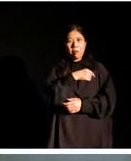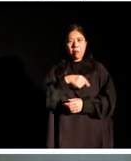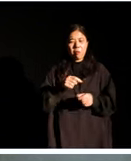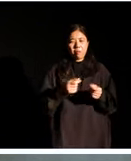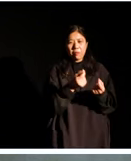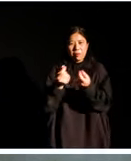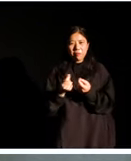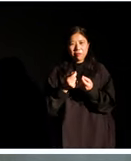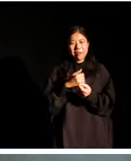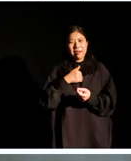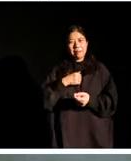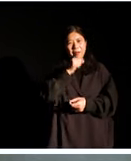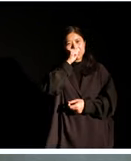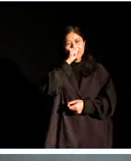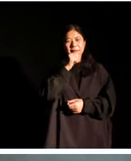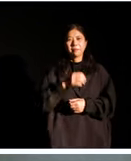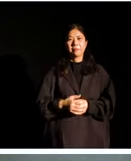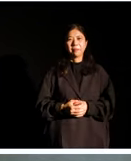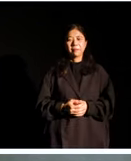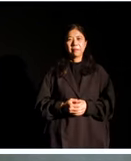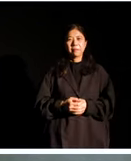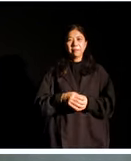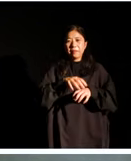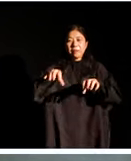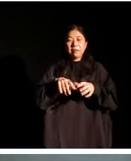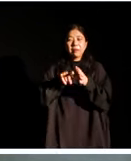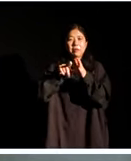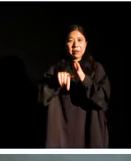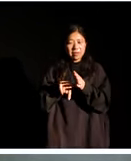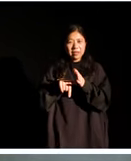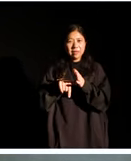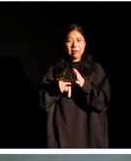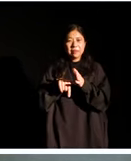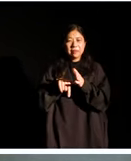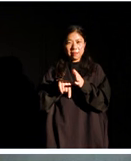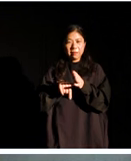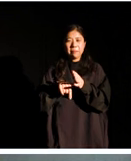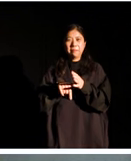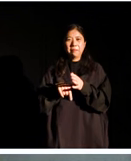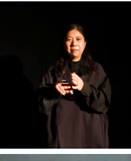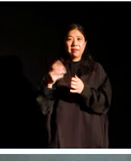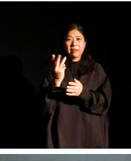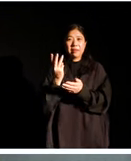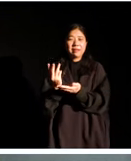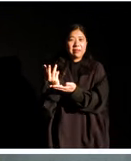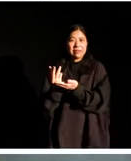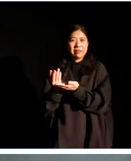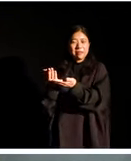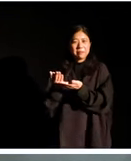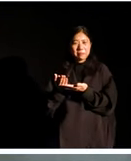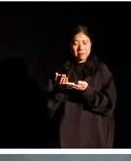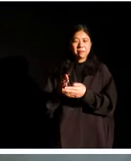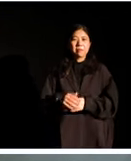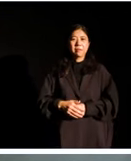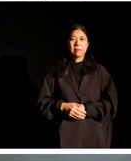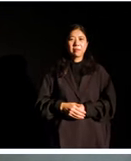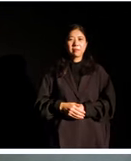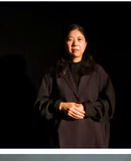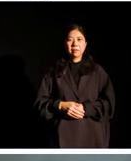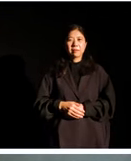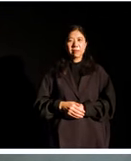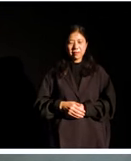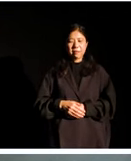することができたら最後ですご束を乗り本日のご出演を心よくお引き受けいただきました出演者の方々に対し